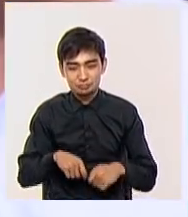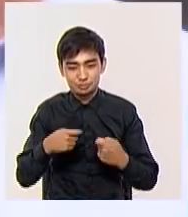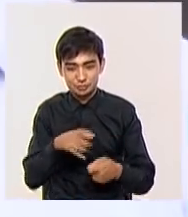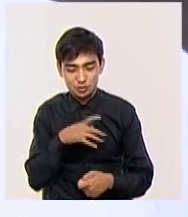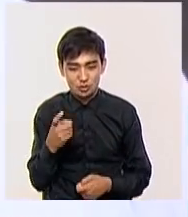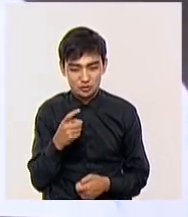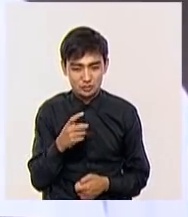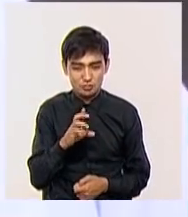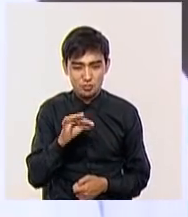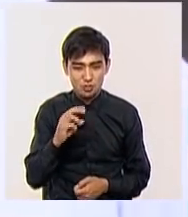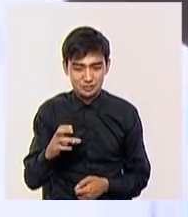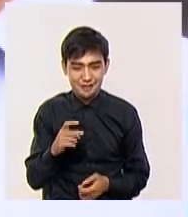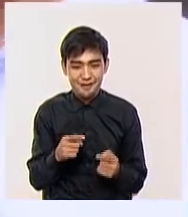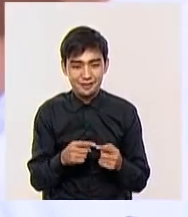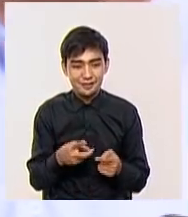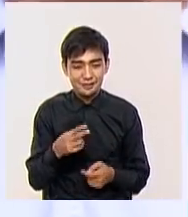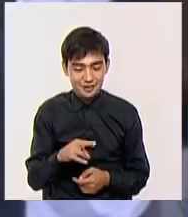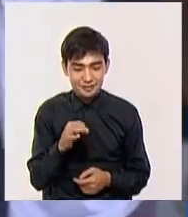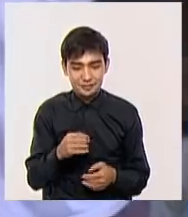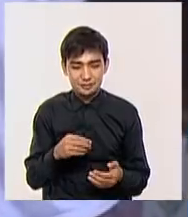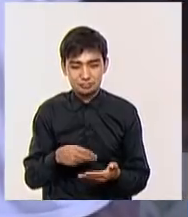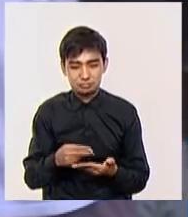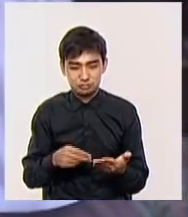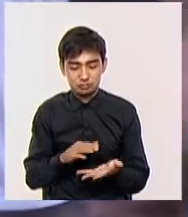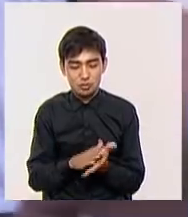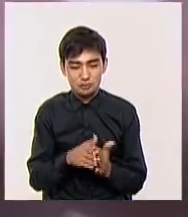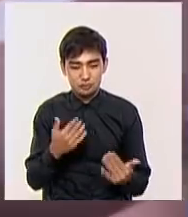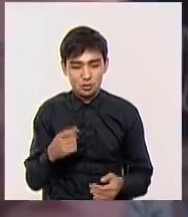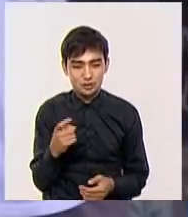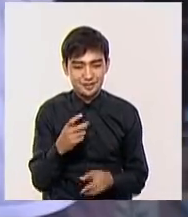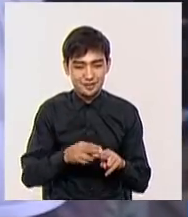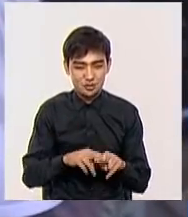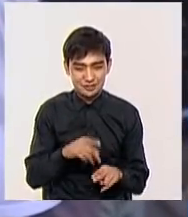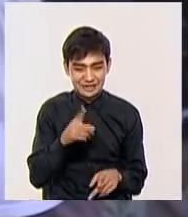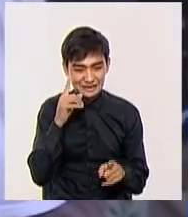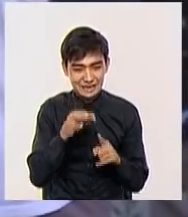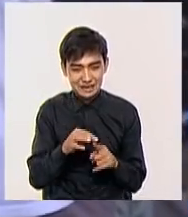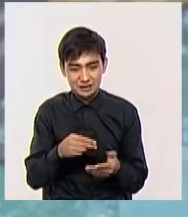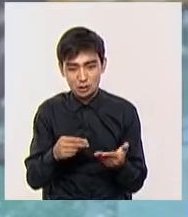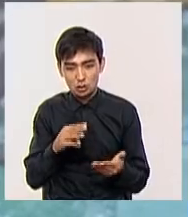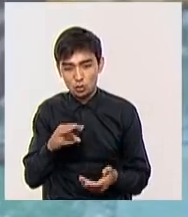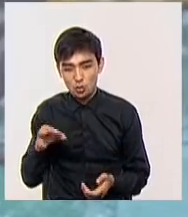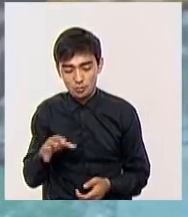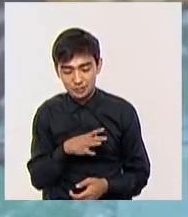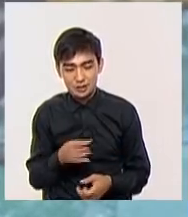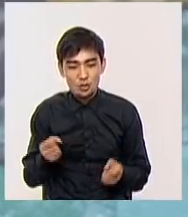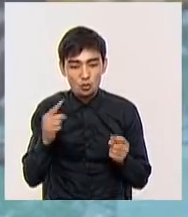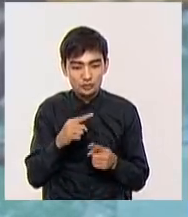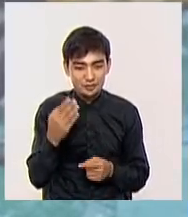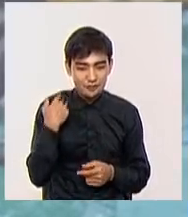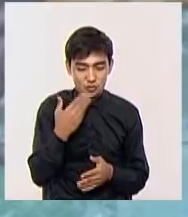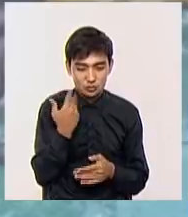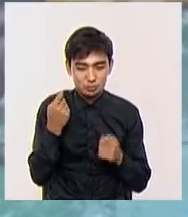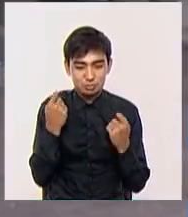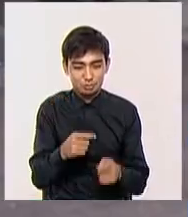владельцам боксов в долгосрочную аренду. Договор подписала одна из хозяек гаражей, которая для этих целей оформила ТОО. И, как выяснилось, не так давно